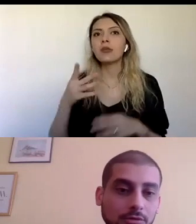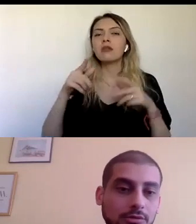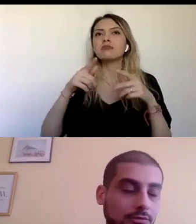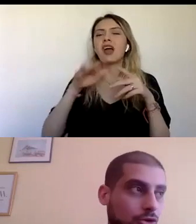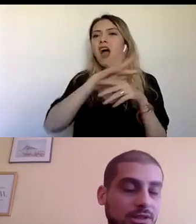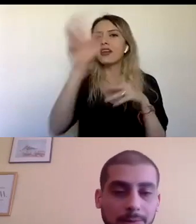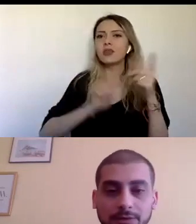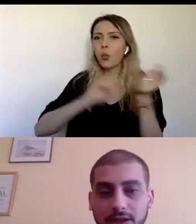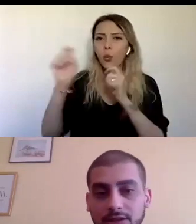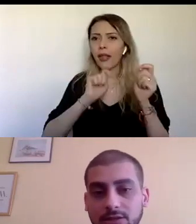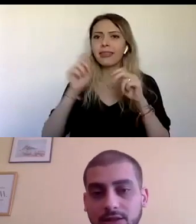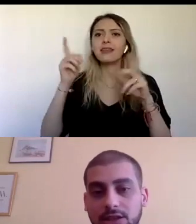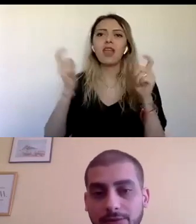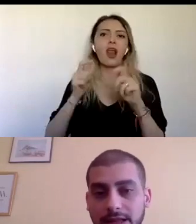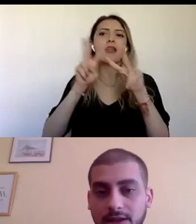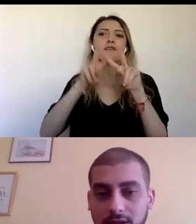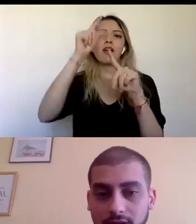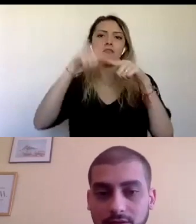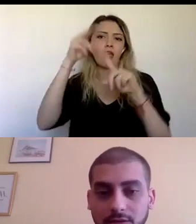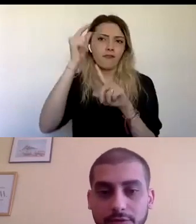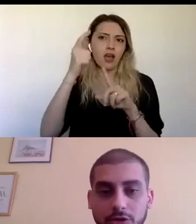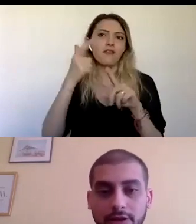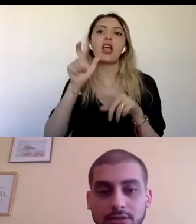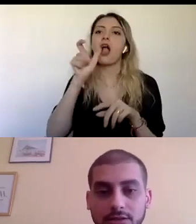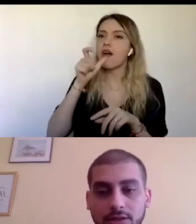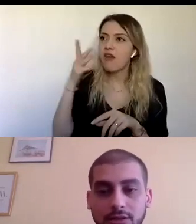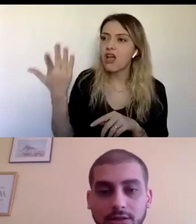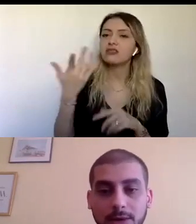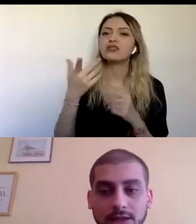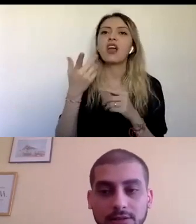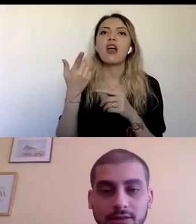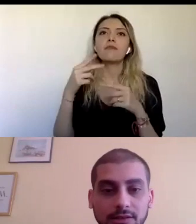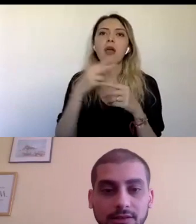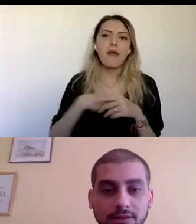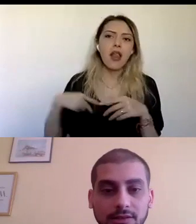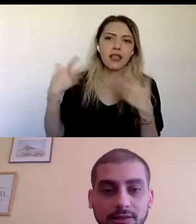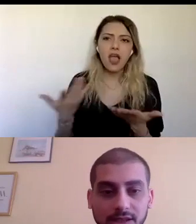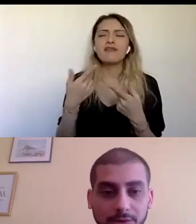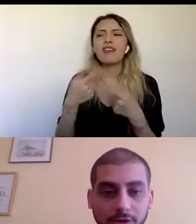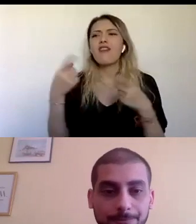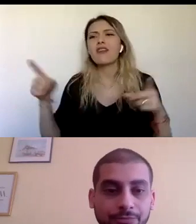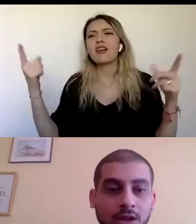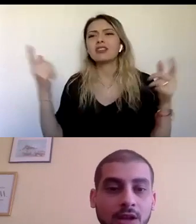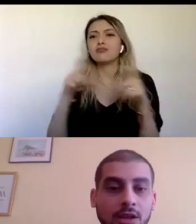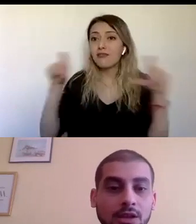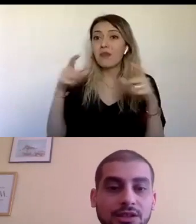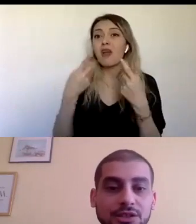yapılıyor. Şu an kapalı fakat kafelerdeki örnek olarak bağlandığınız internet bağlantılarıyla